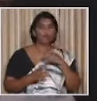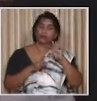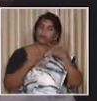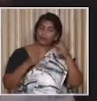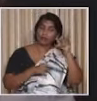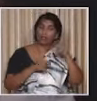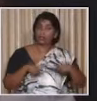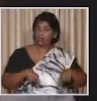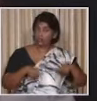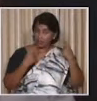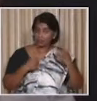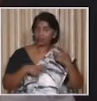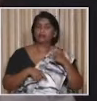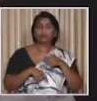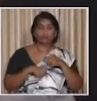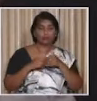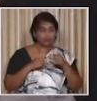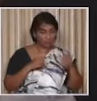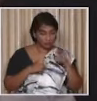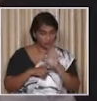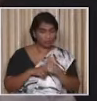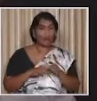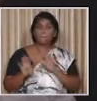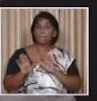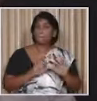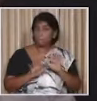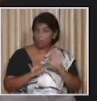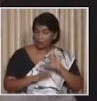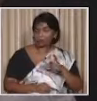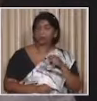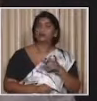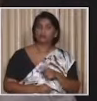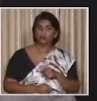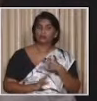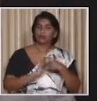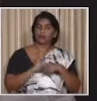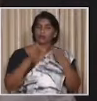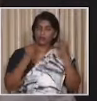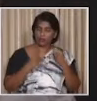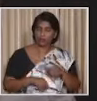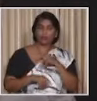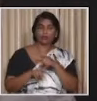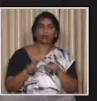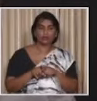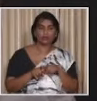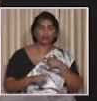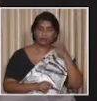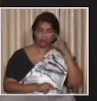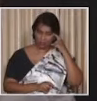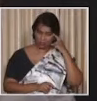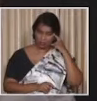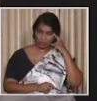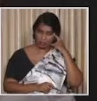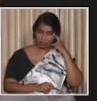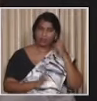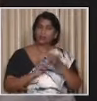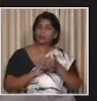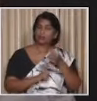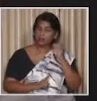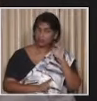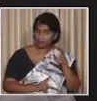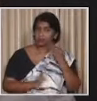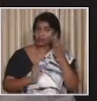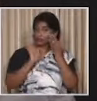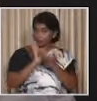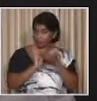හරි තර්ජනවලට පාලනය කරන්න ගියොත් ඒ රට විනාශ වෙයි ඒ නිසා මම හිතනවා ජනාධිපතිතුමා